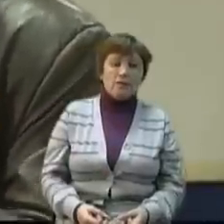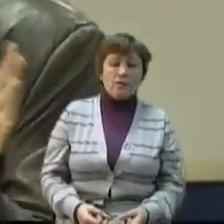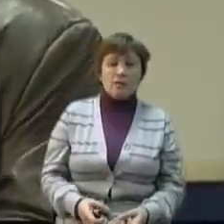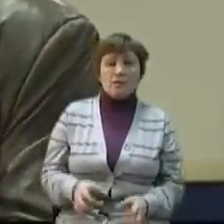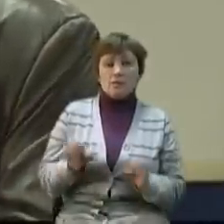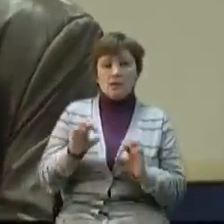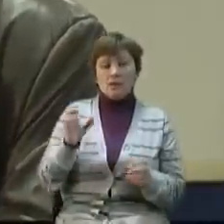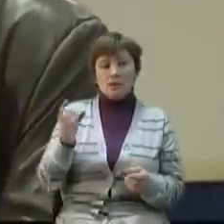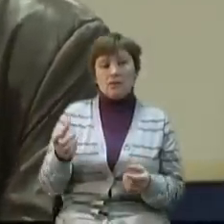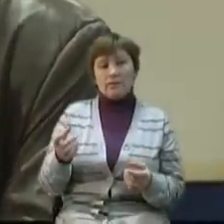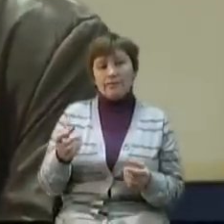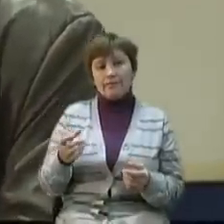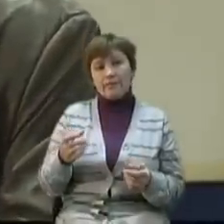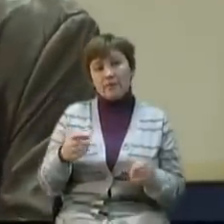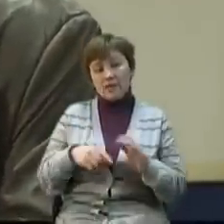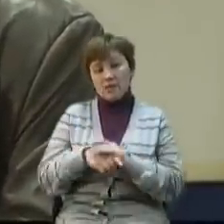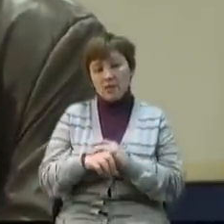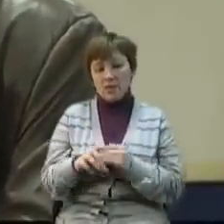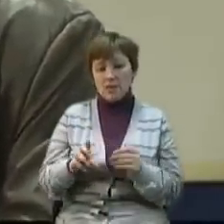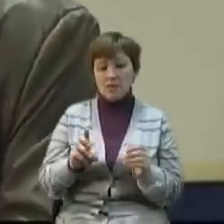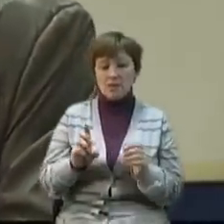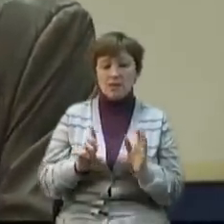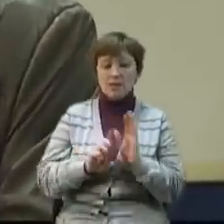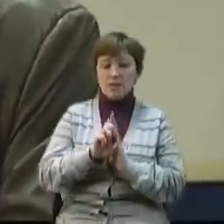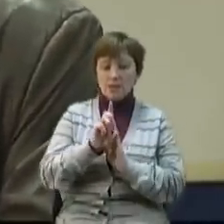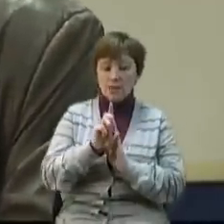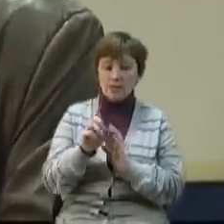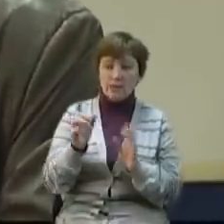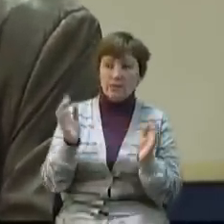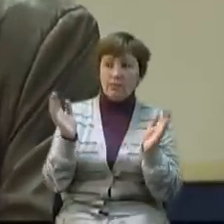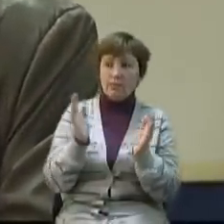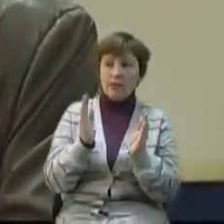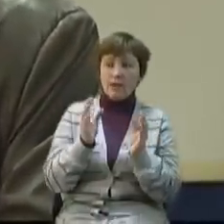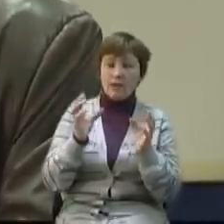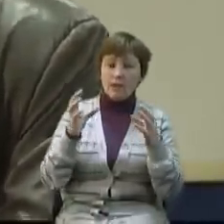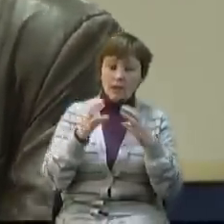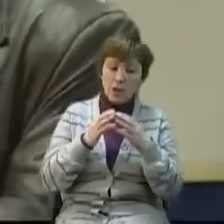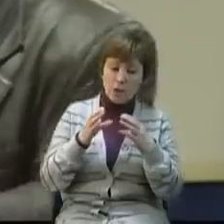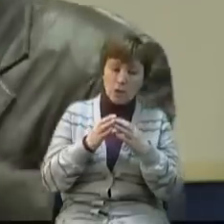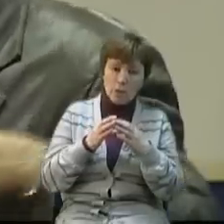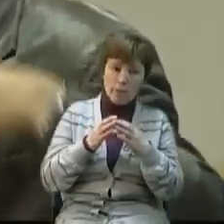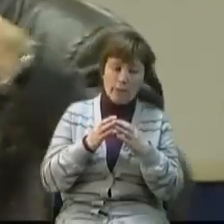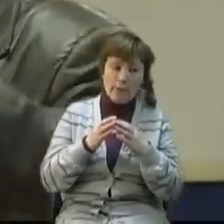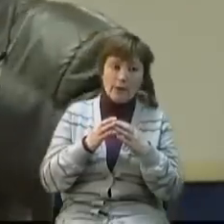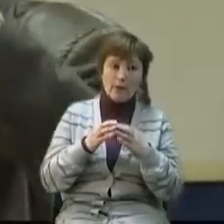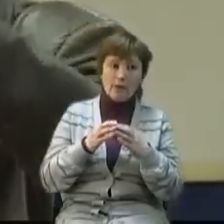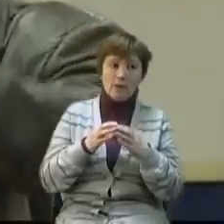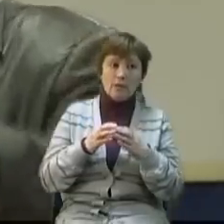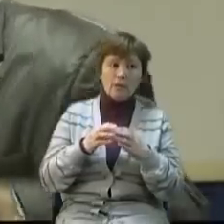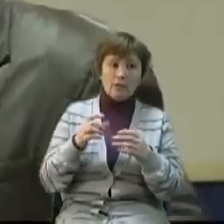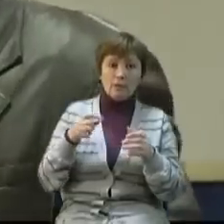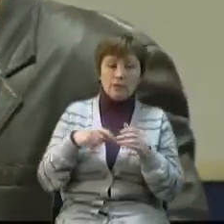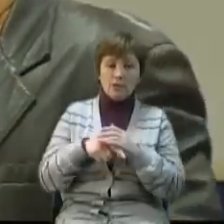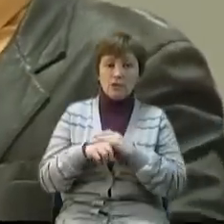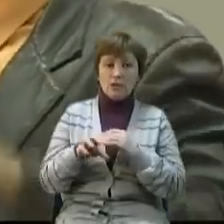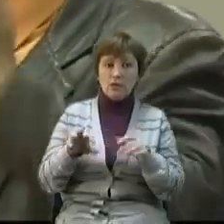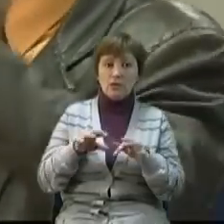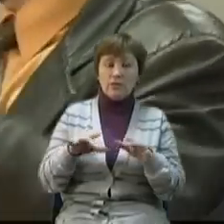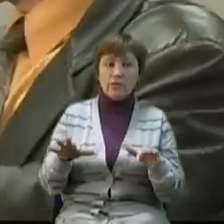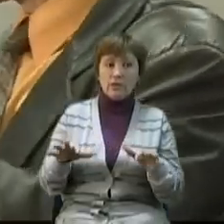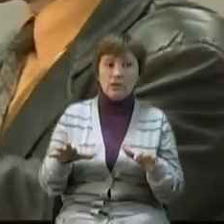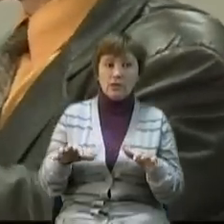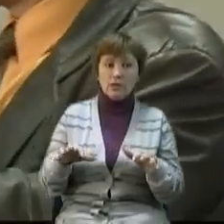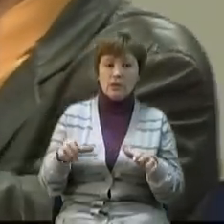вот только какая-то группа, где-нибудь, неважно совершенно какого учения, как только они начинают двигаться,